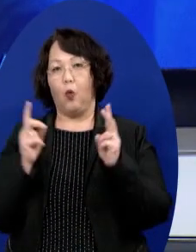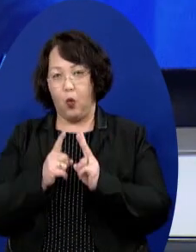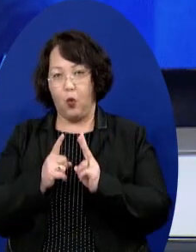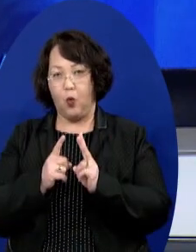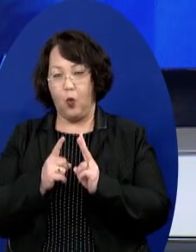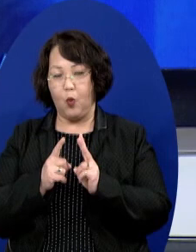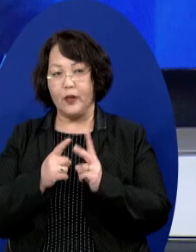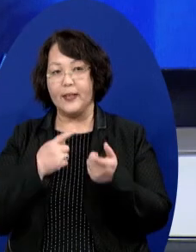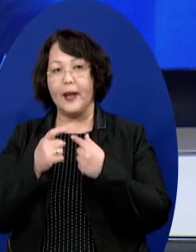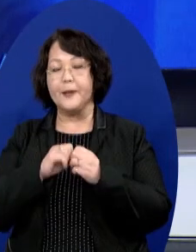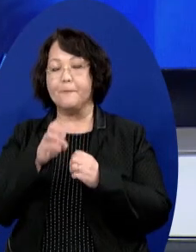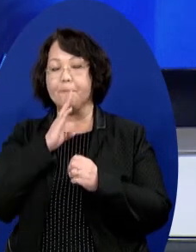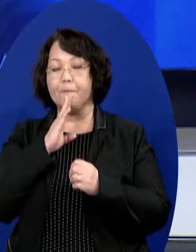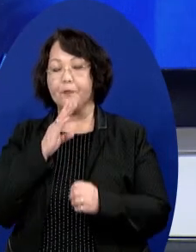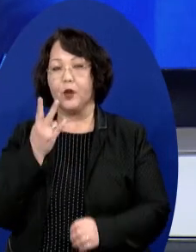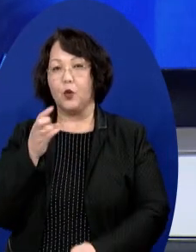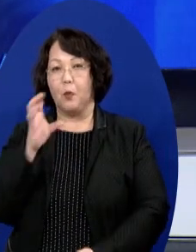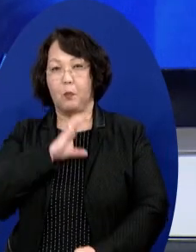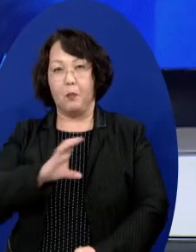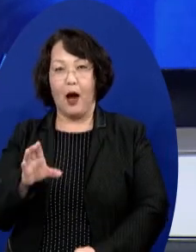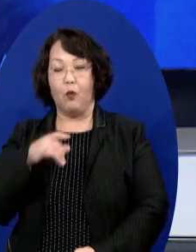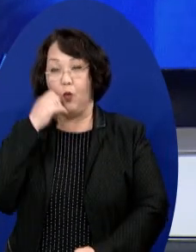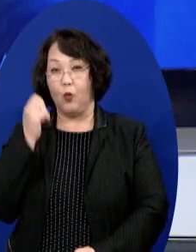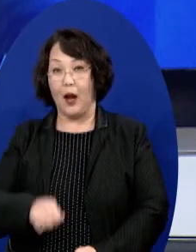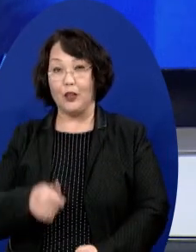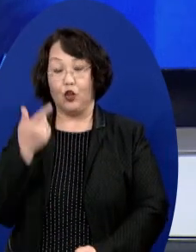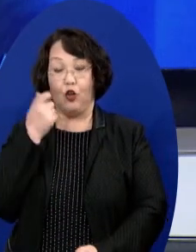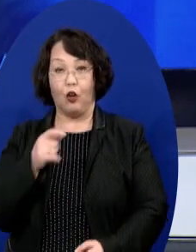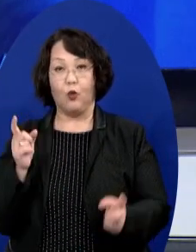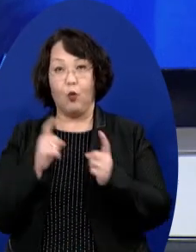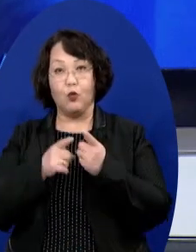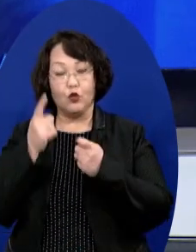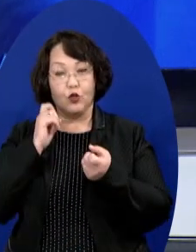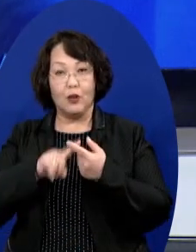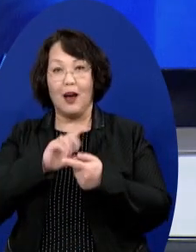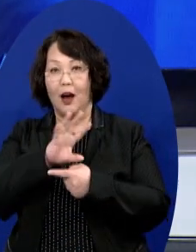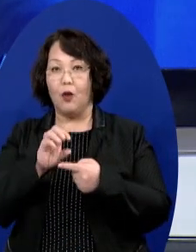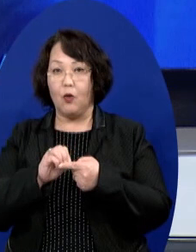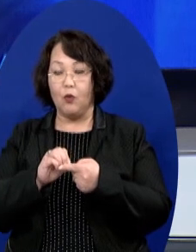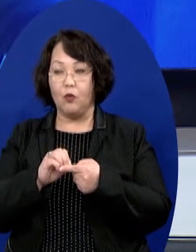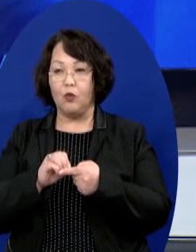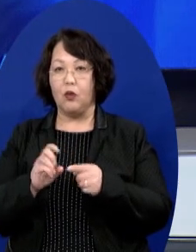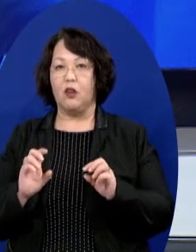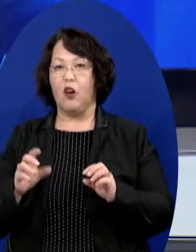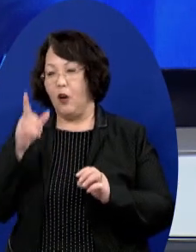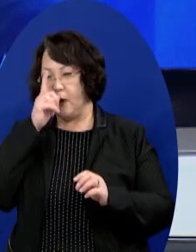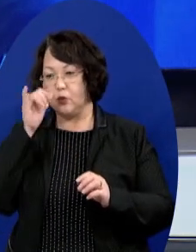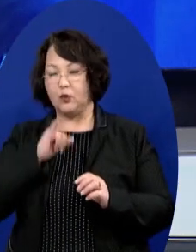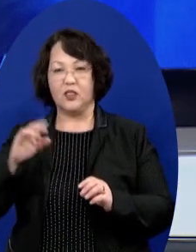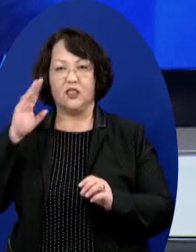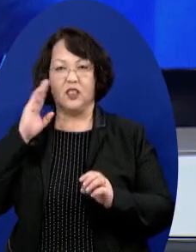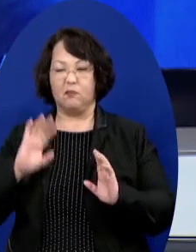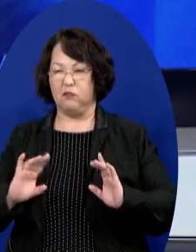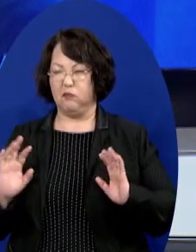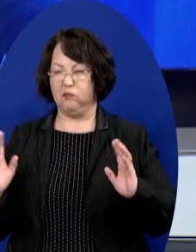уулзалт хэлэлцээнд орох гэж байна. За нэгдсэн үндэсний байгууллага болон Украиний хэлэлцээний гол агуулга нь бүслэлтэнд байгаа Мариуполь хотоос энгийн иргэдийг нүүлгэн шилжүүлэхэд